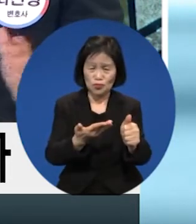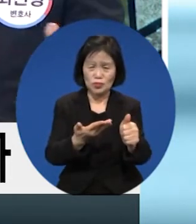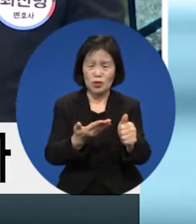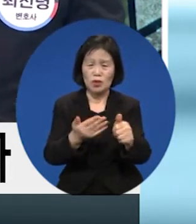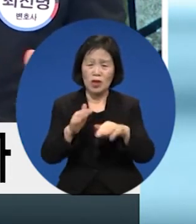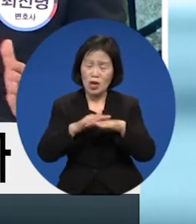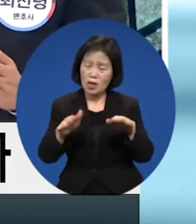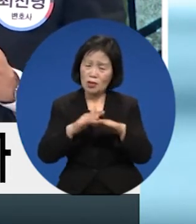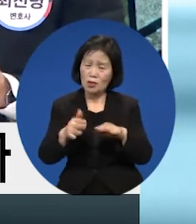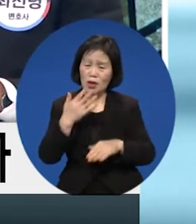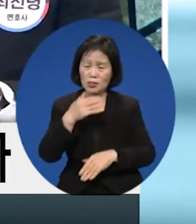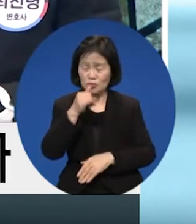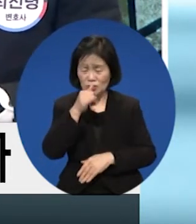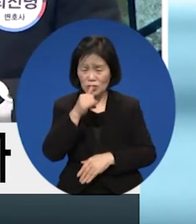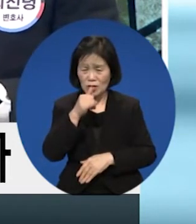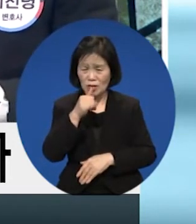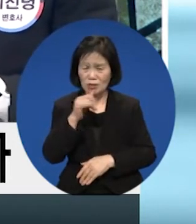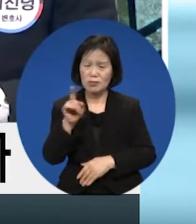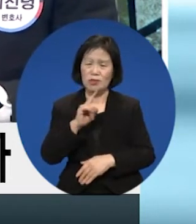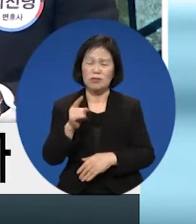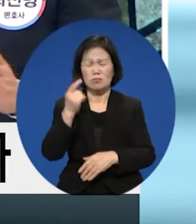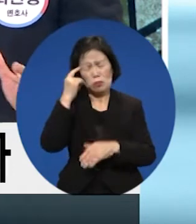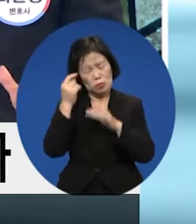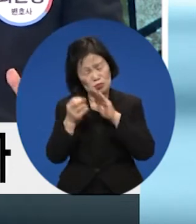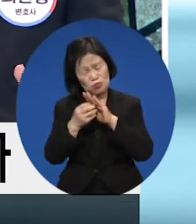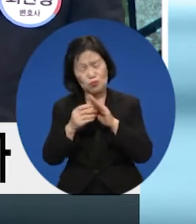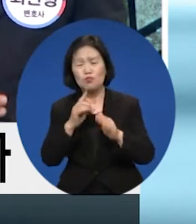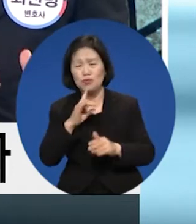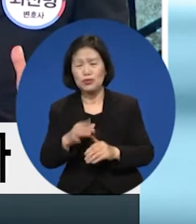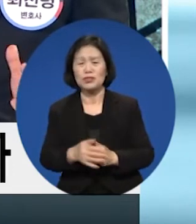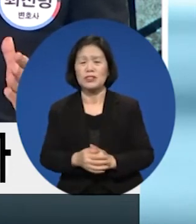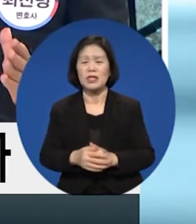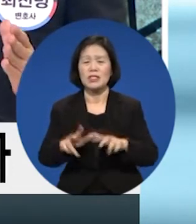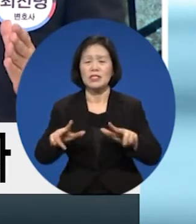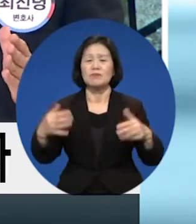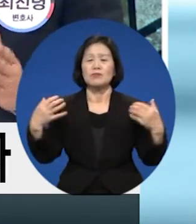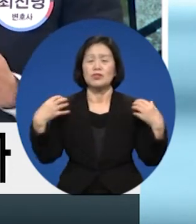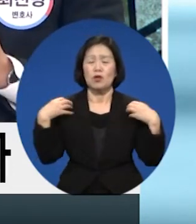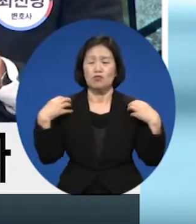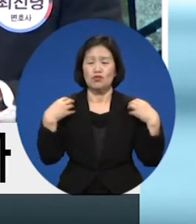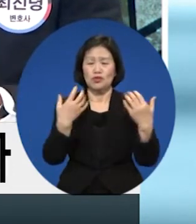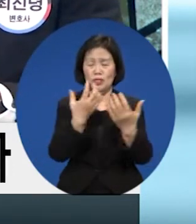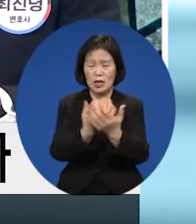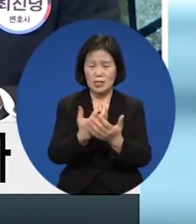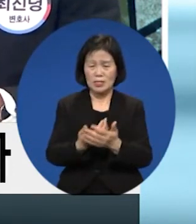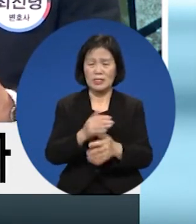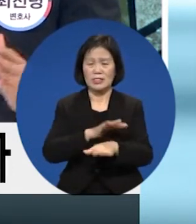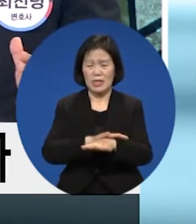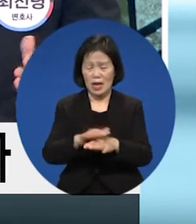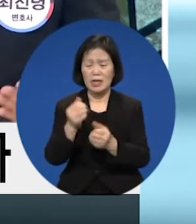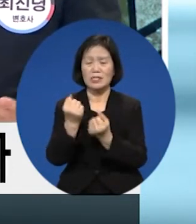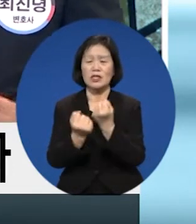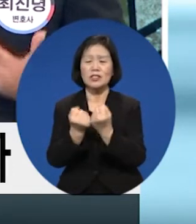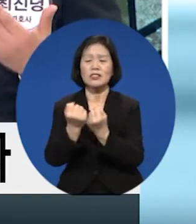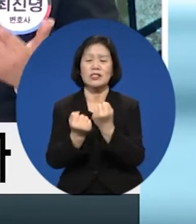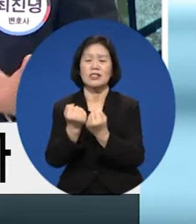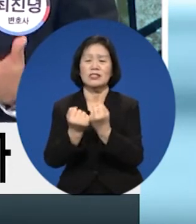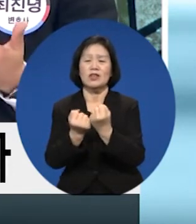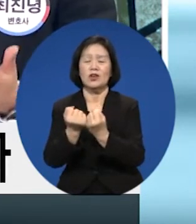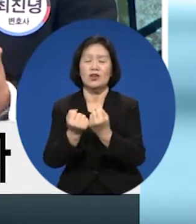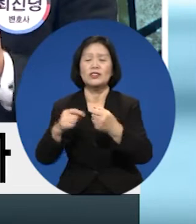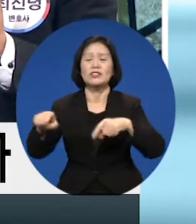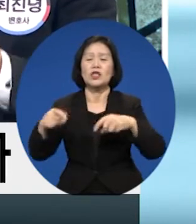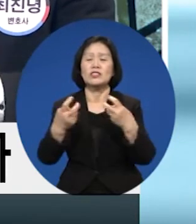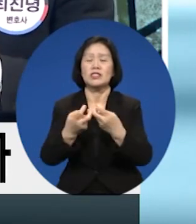자체가 나름대로 대안은 냈지만 그것은 꼼수에 불과하다. 결국 지금 정부에서 내는 안을 잘 설득해서 그것이 정말 그